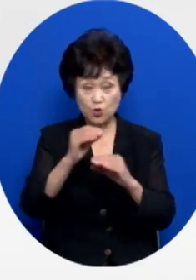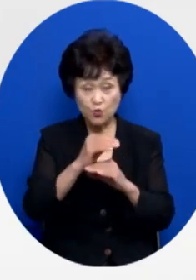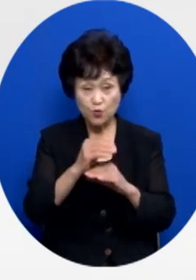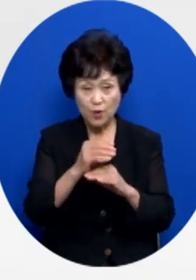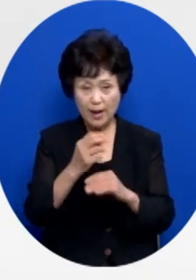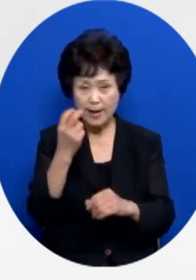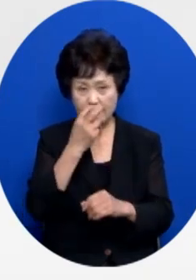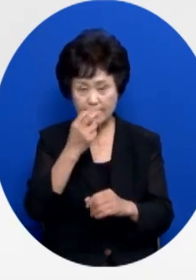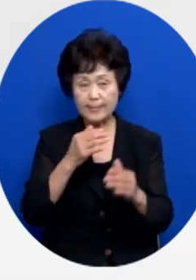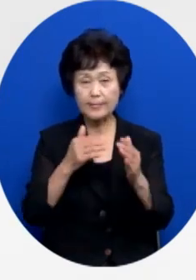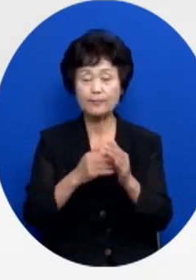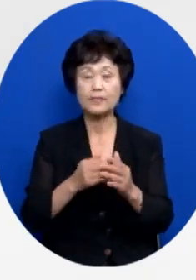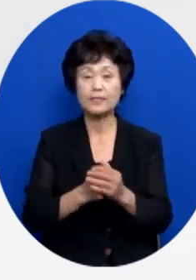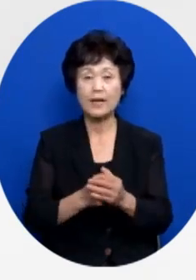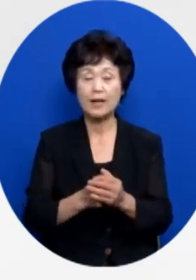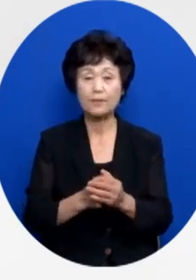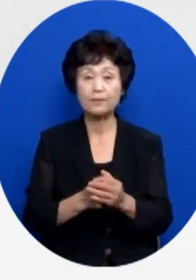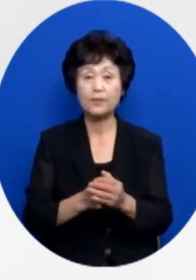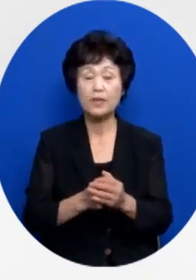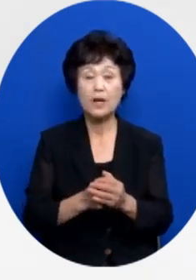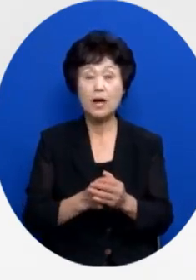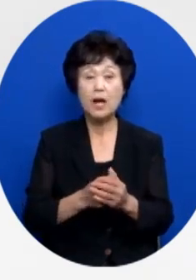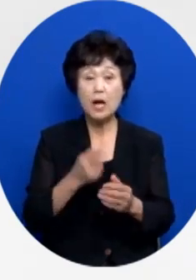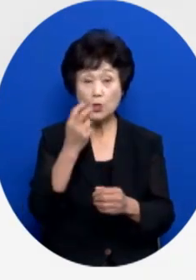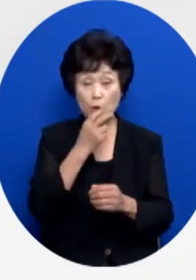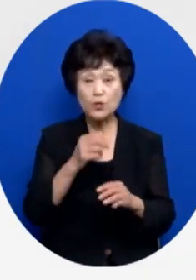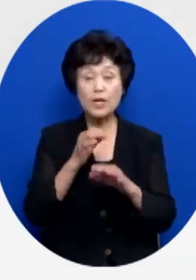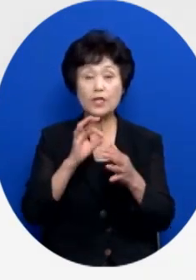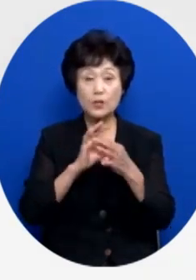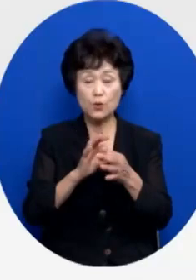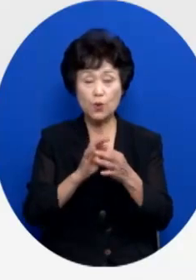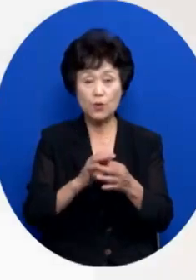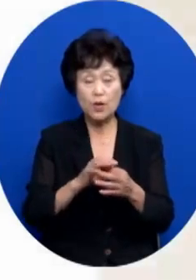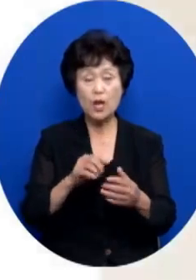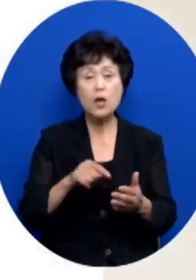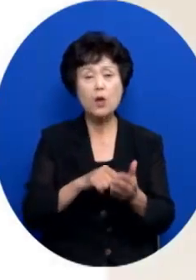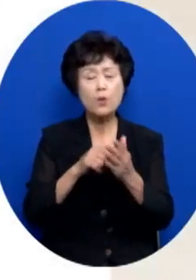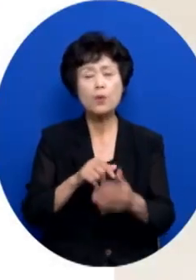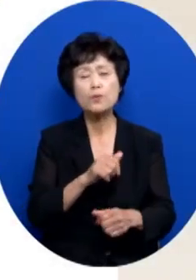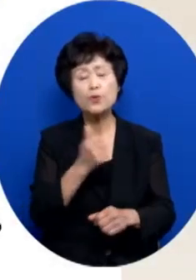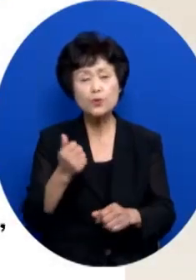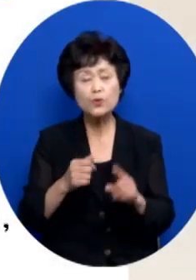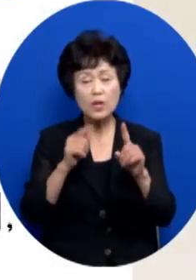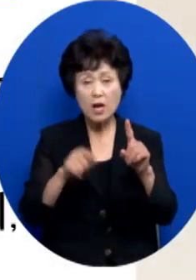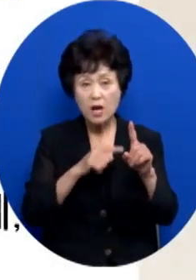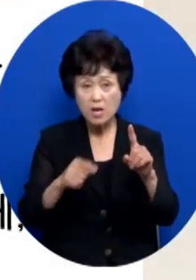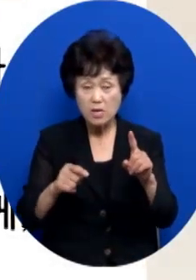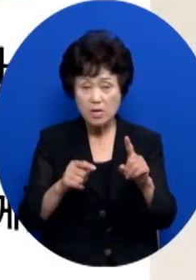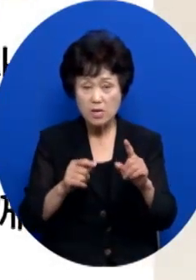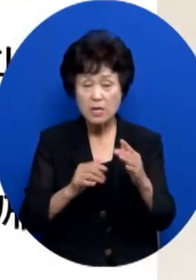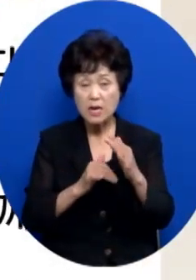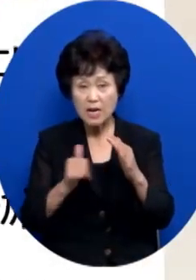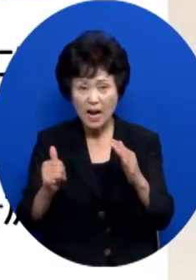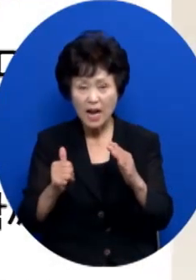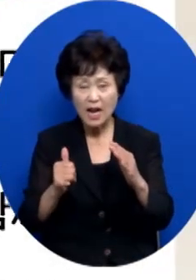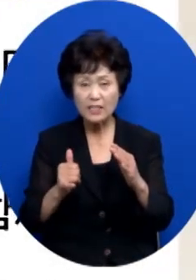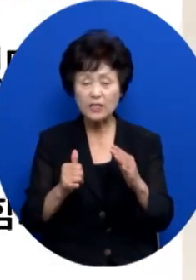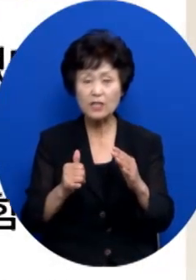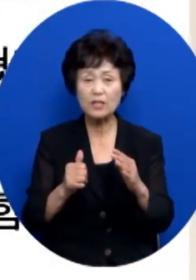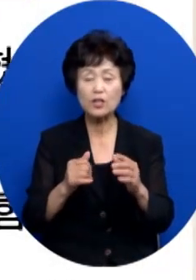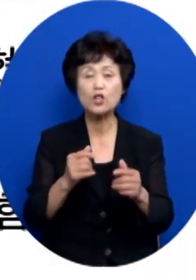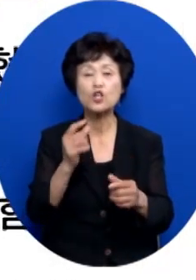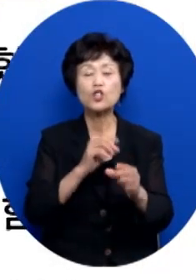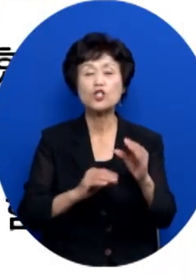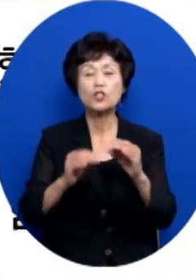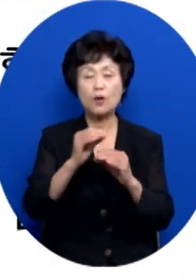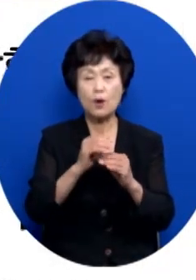서울시는 사회적 고립 위험 1인 가구 실태 조사를 통해 고독사 위험 1인 가구 약 2만 5천 가구를 추가 발굴했다고